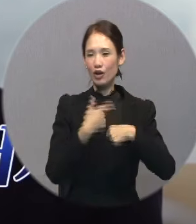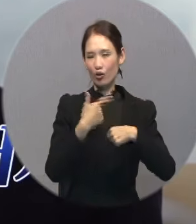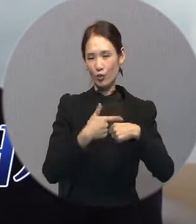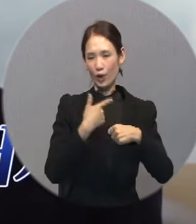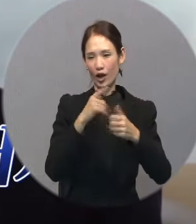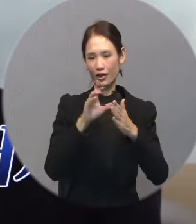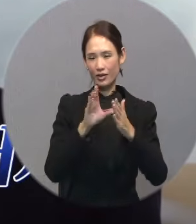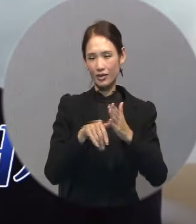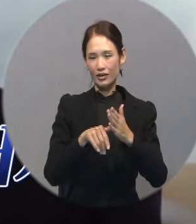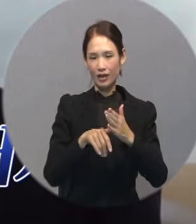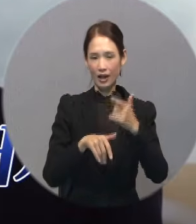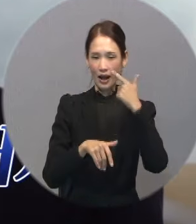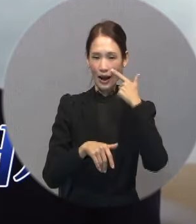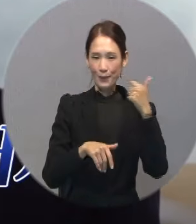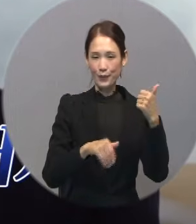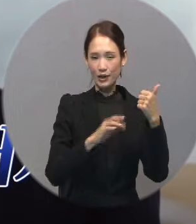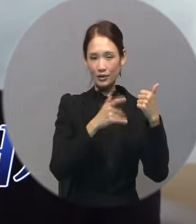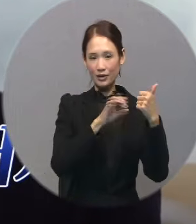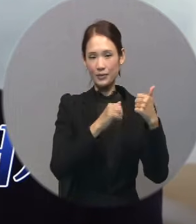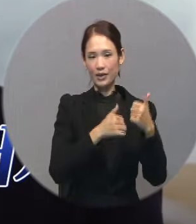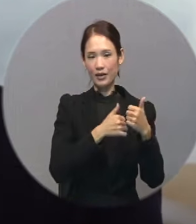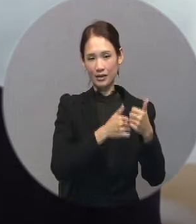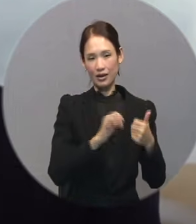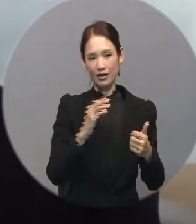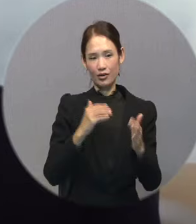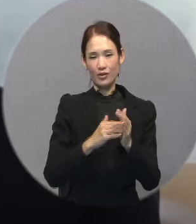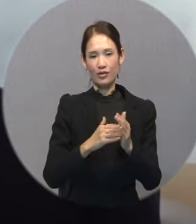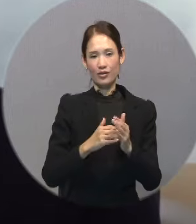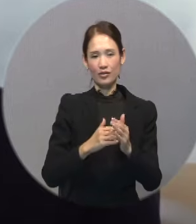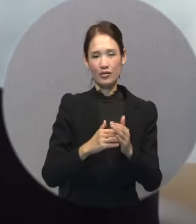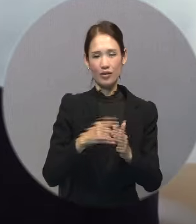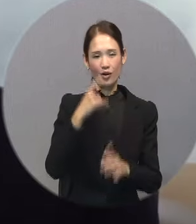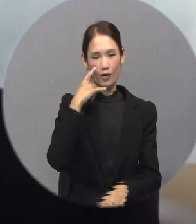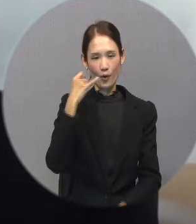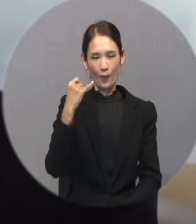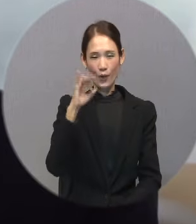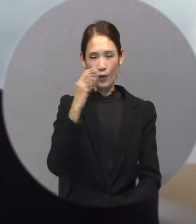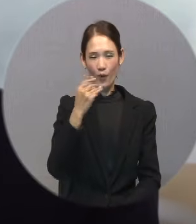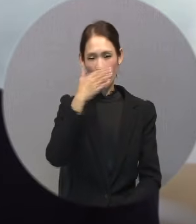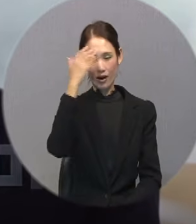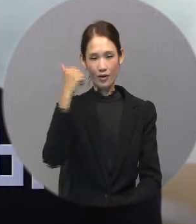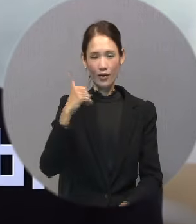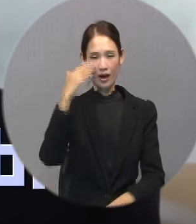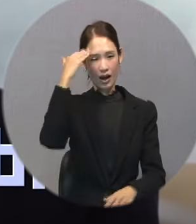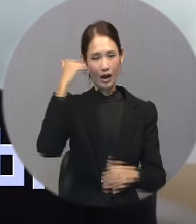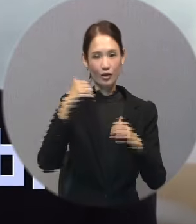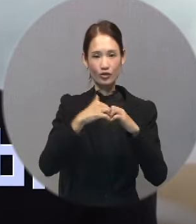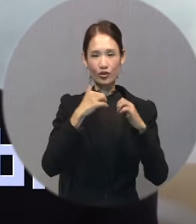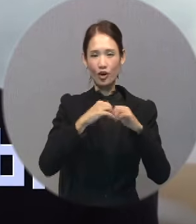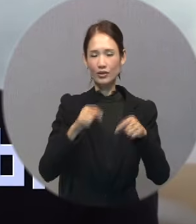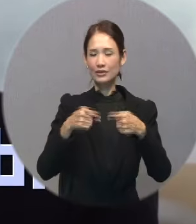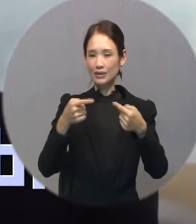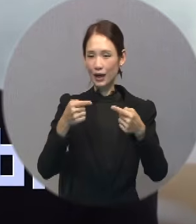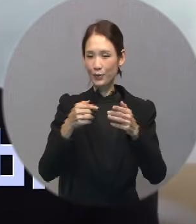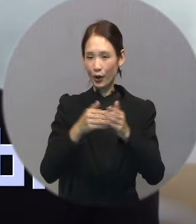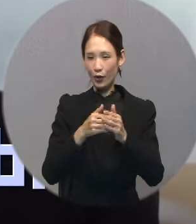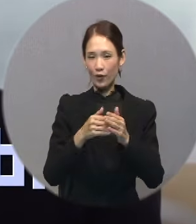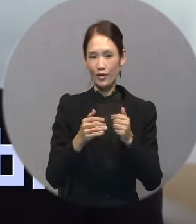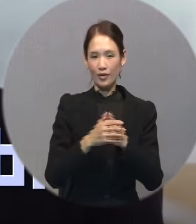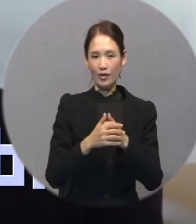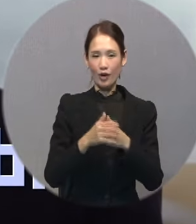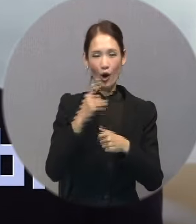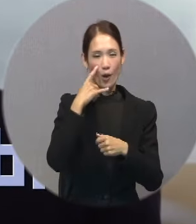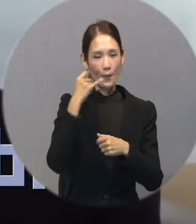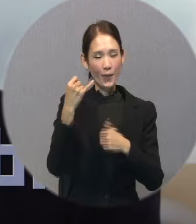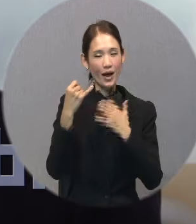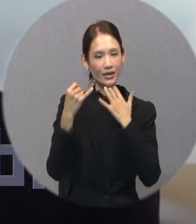때 아빠는 산발 따라지가 되셨고요. 또 엄마는 외할아버지가 6.25 전쟁에 나가셨어요. 그때가 엄마